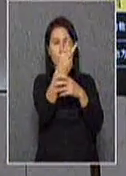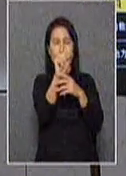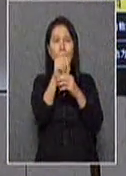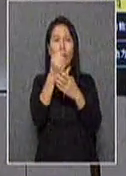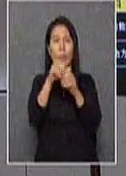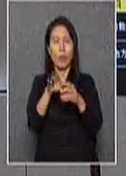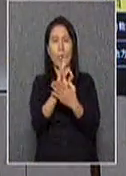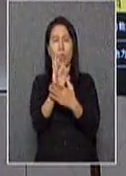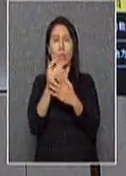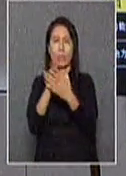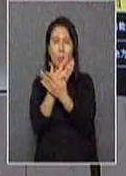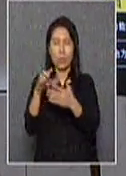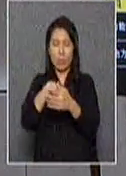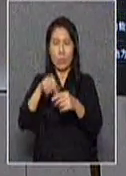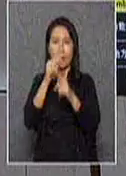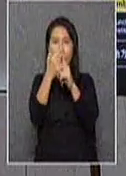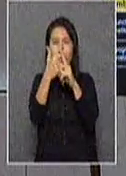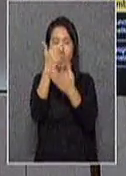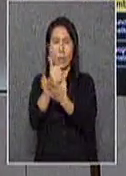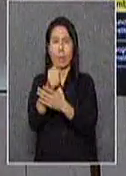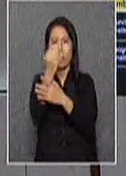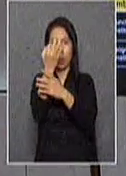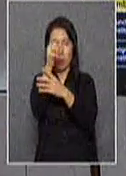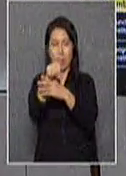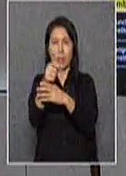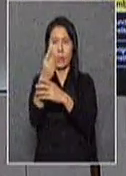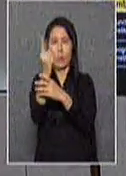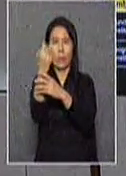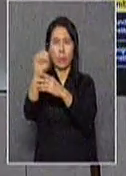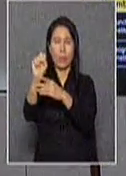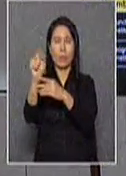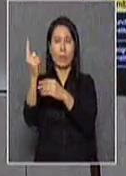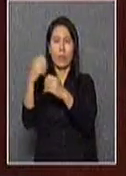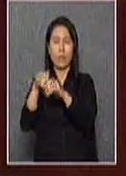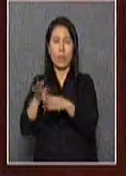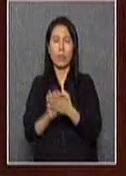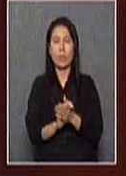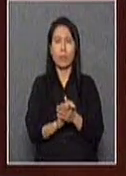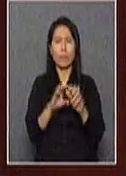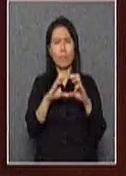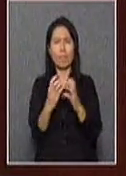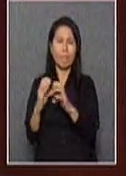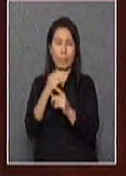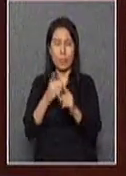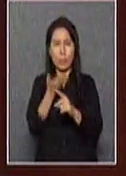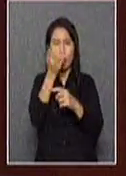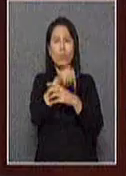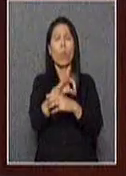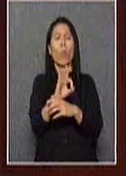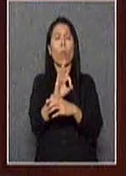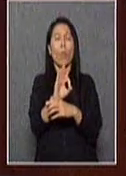區直接選舉產生的議員18位出席，3位贊成，11位反對，1位棄權。議題未獲得兩部分在席委員分別以過